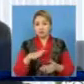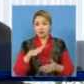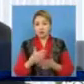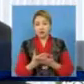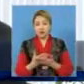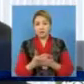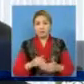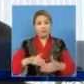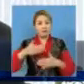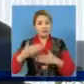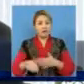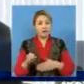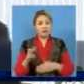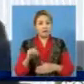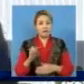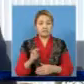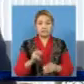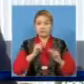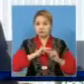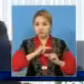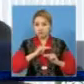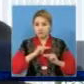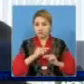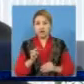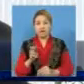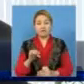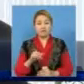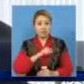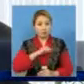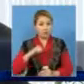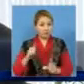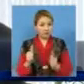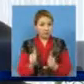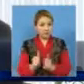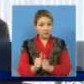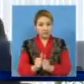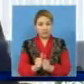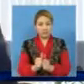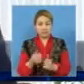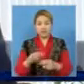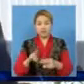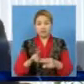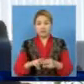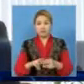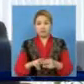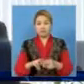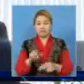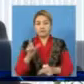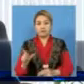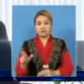оның сыртында агенттіктің жұмысы, агенттіктің өзінің қасына осы мынау азами